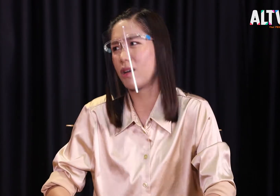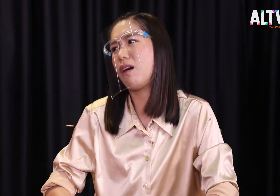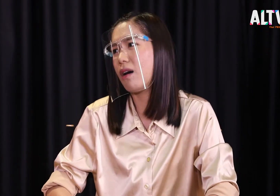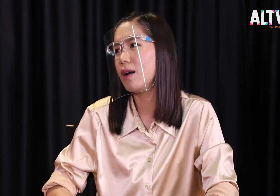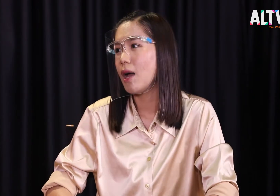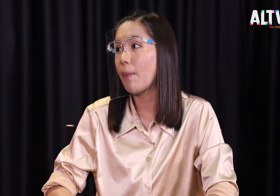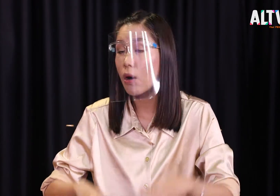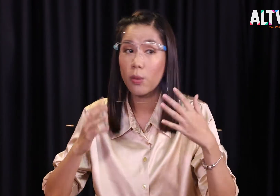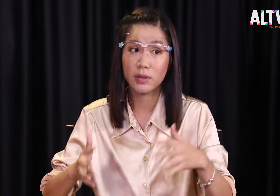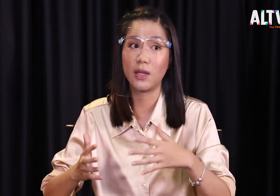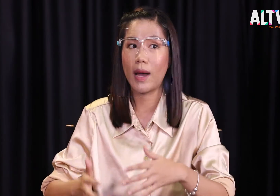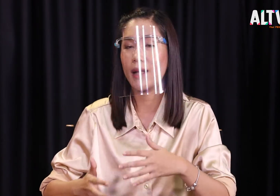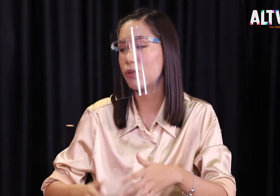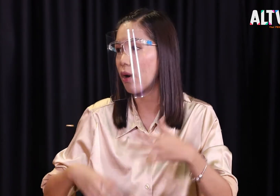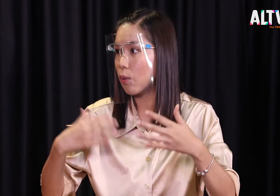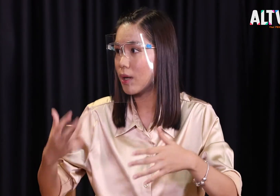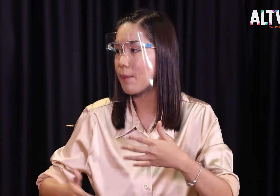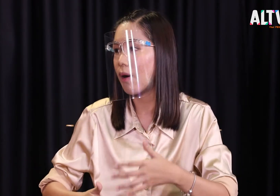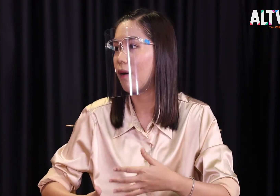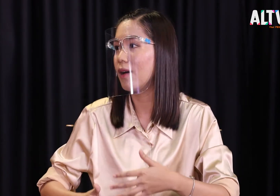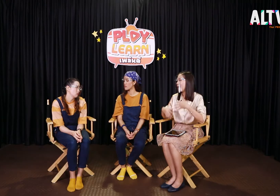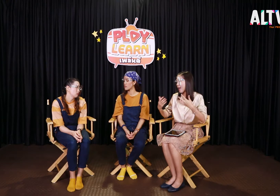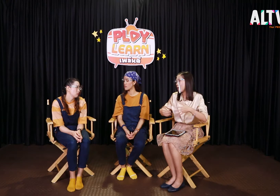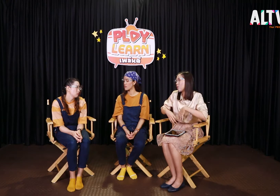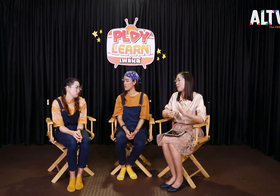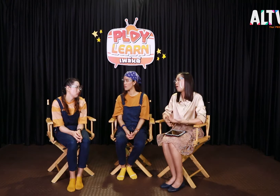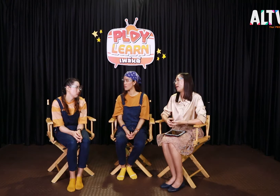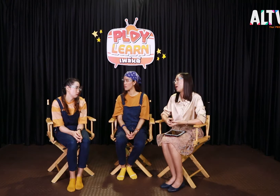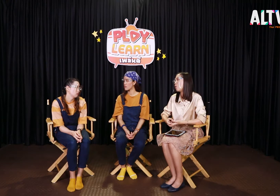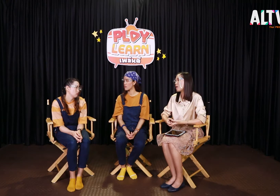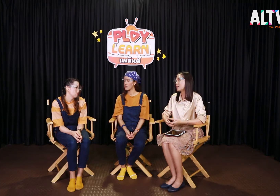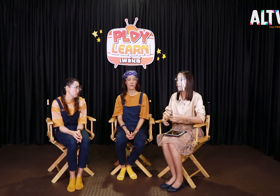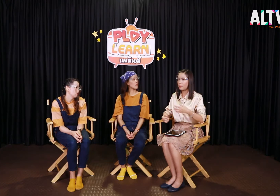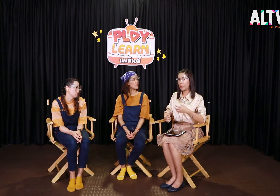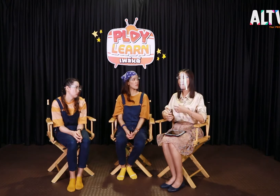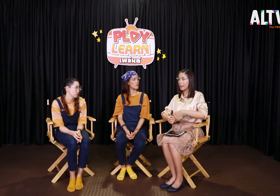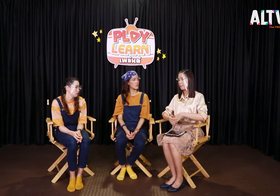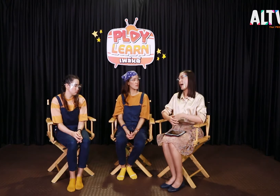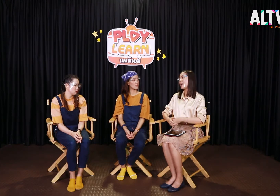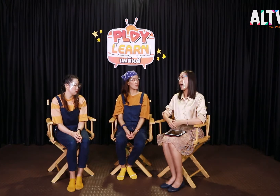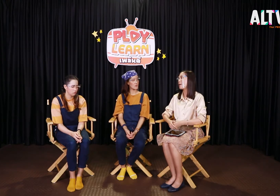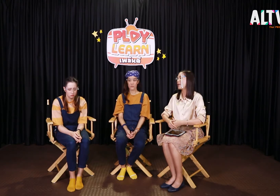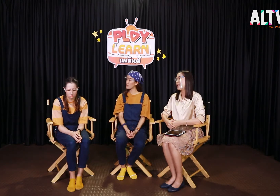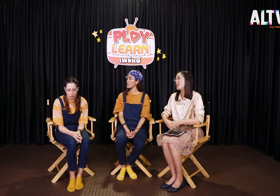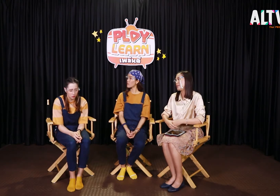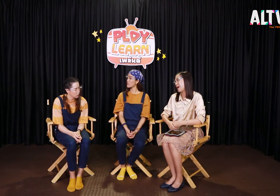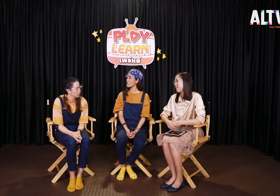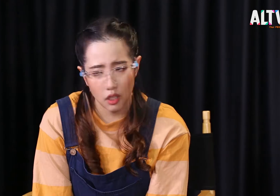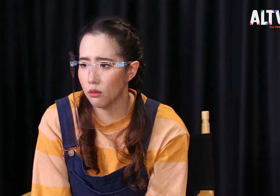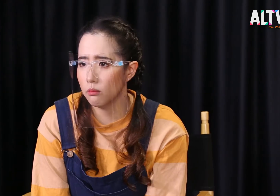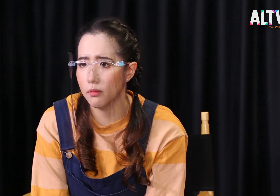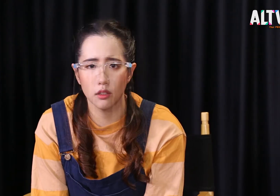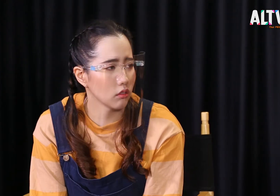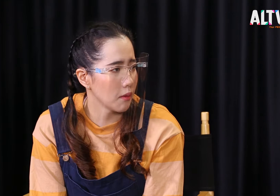ปวดคอพอครูรู้สึกว่าตัวครูเริ่มห่อไหล่ครูเริ่มห่อเนี่ยครูก็จะเริ่มปรับท่าทางให้มันดีขึ้นจ้ะ